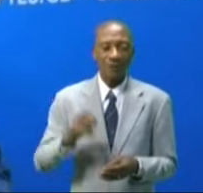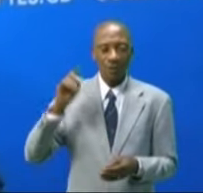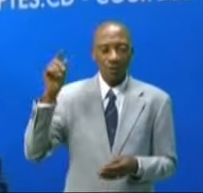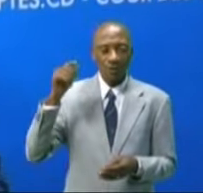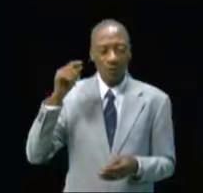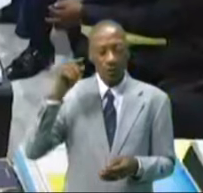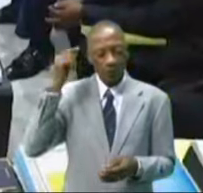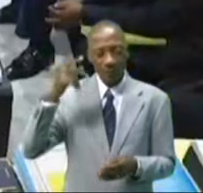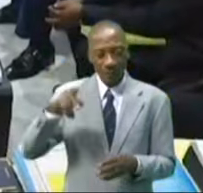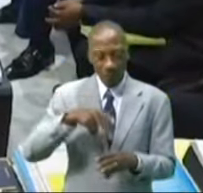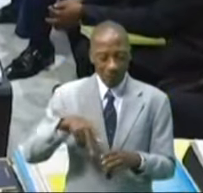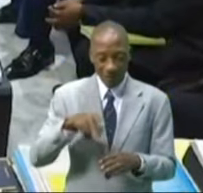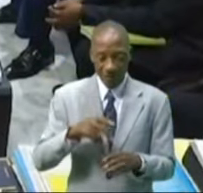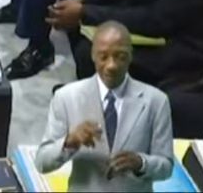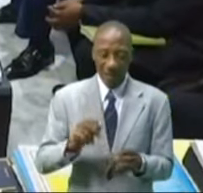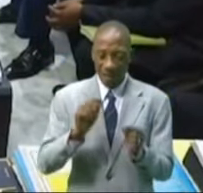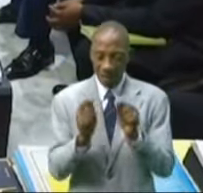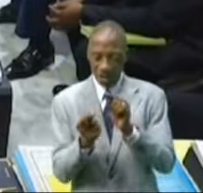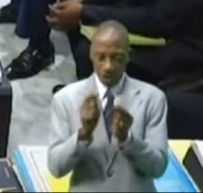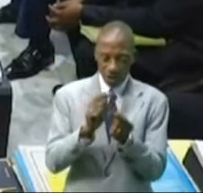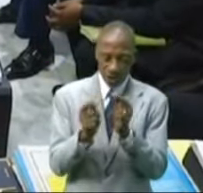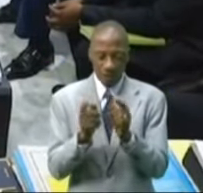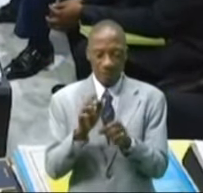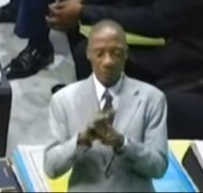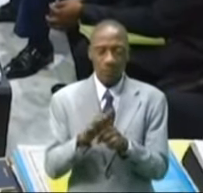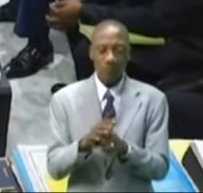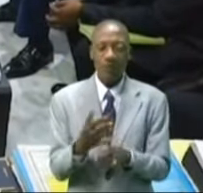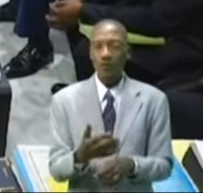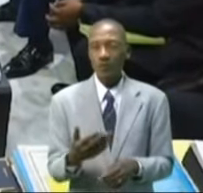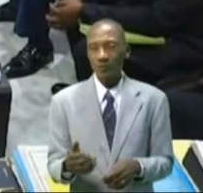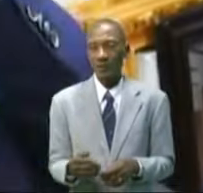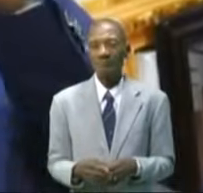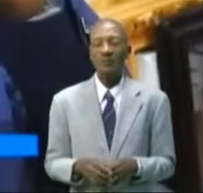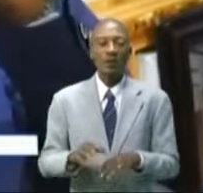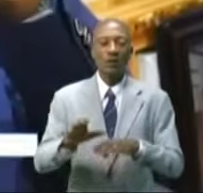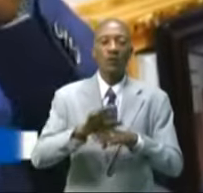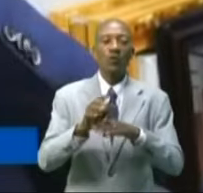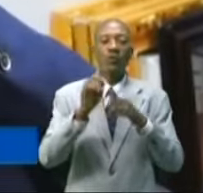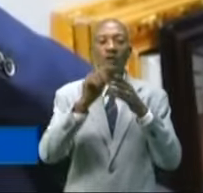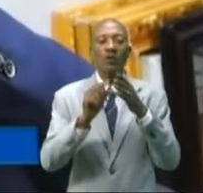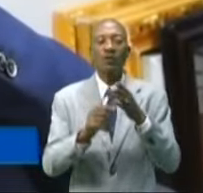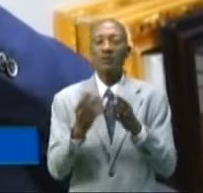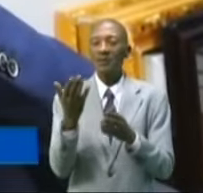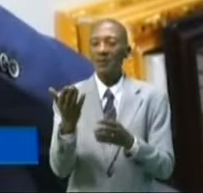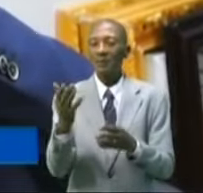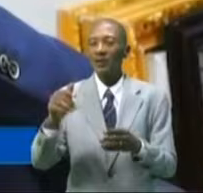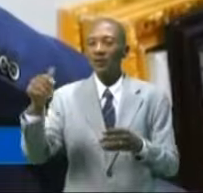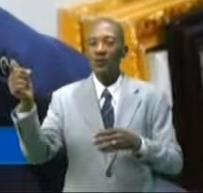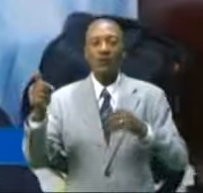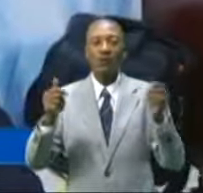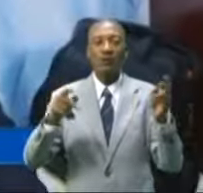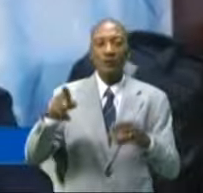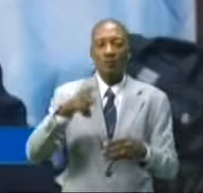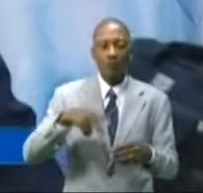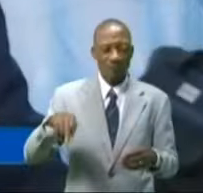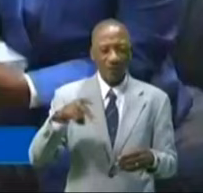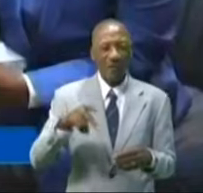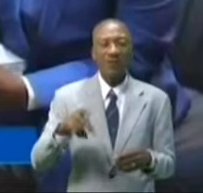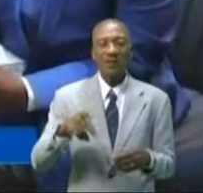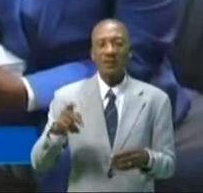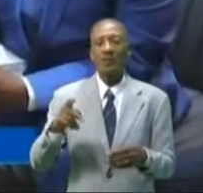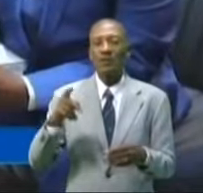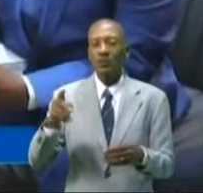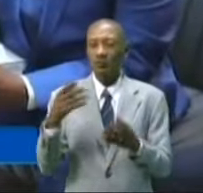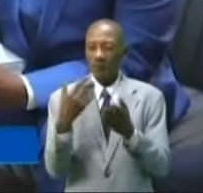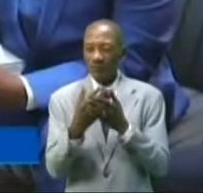d'intérêt communautaire. La Cour des comptes exhorte les autres provinces et entités à suivre l'exemple de la province du Haut-Ouélé